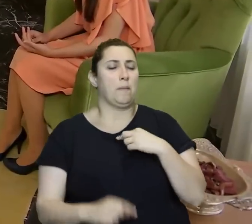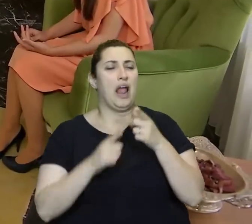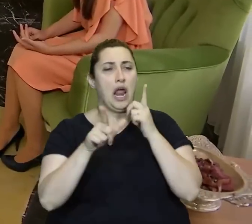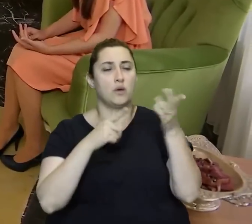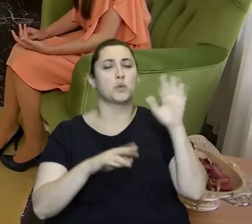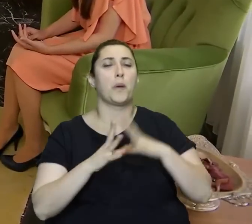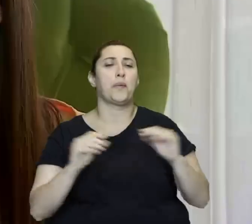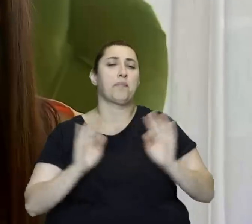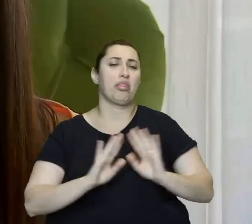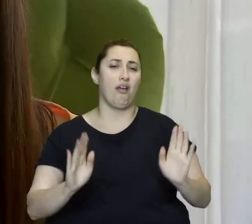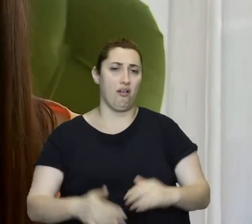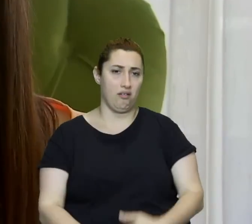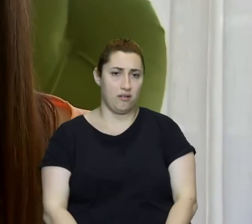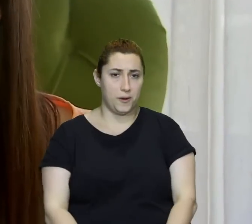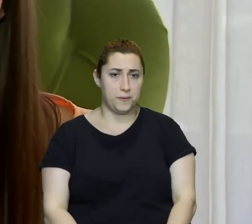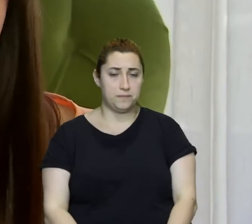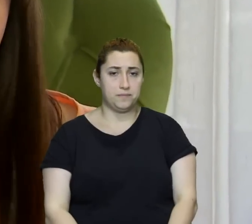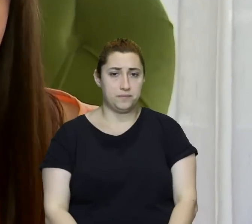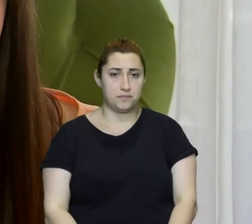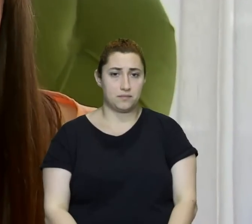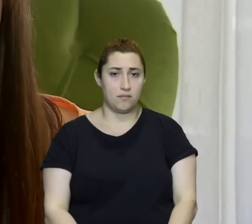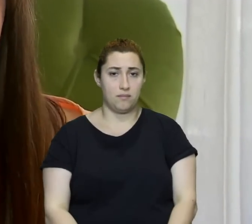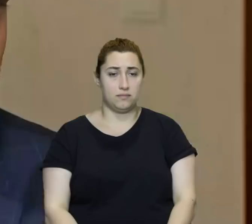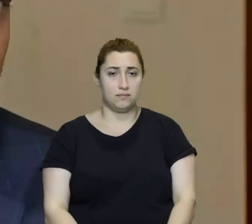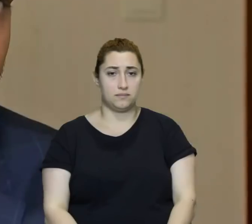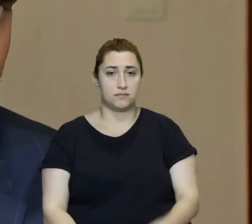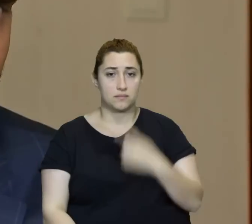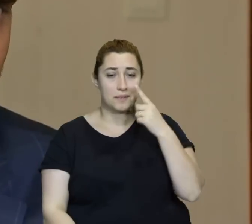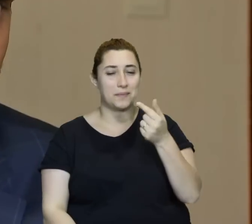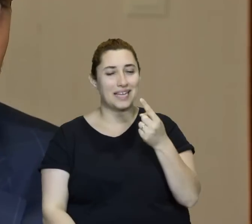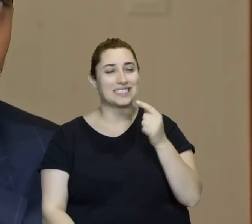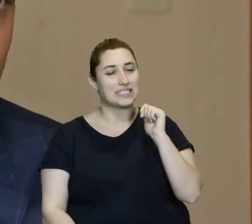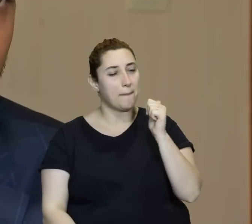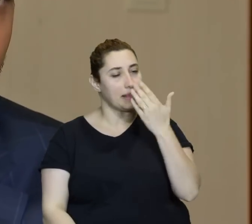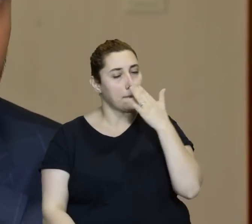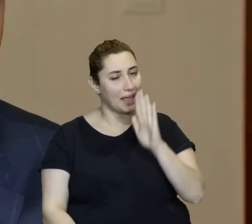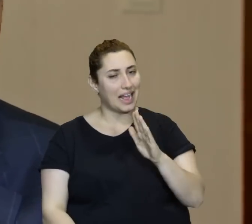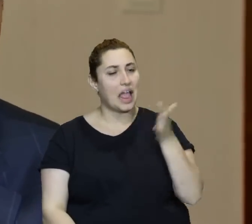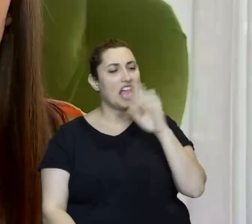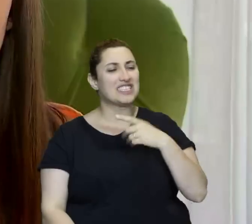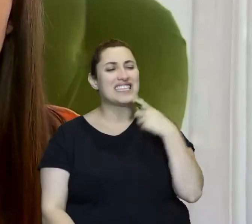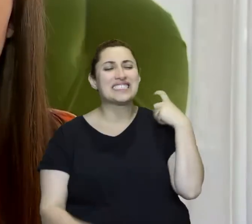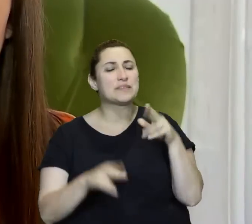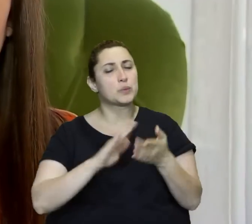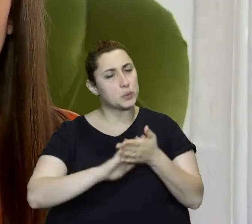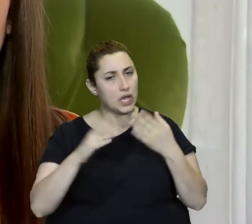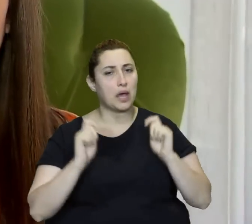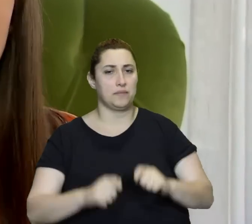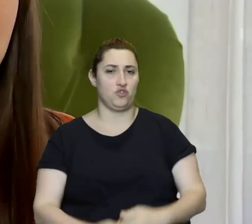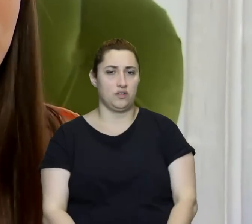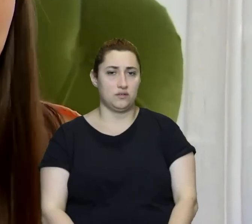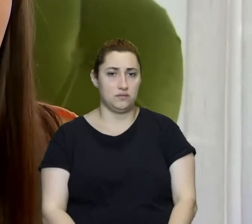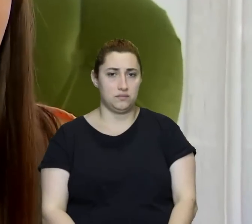ama sonradan geçer. Yatağın ayak ucunda oturuyor. Bak sen biraz zaman ver. Her şey eskisi gibi olacak.